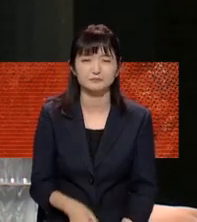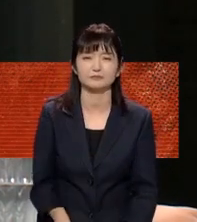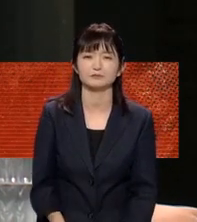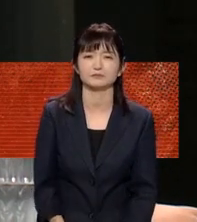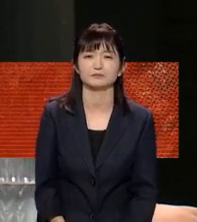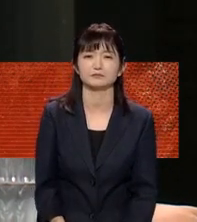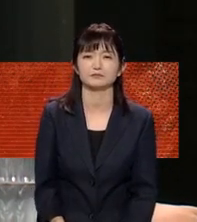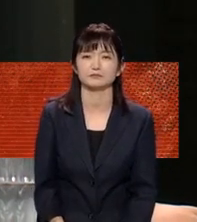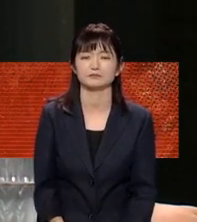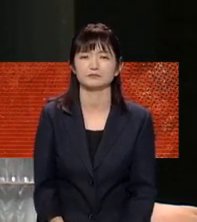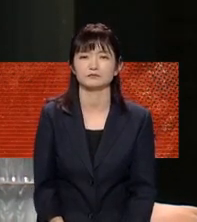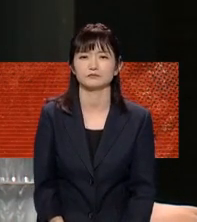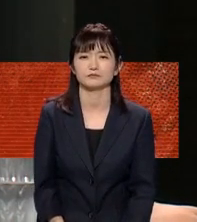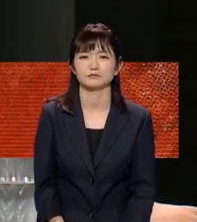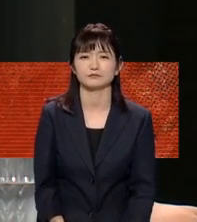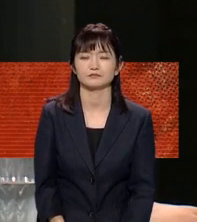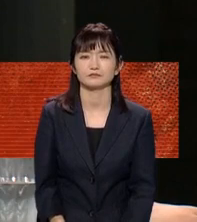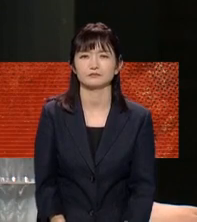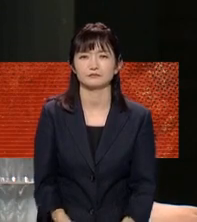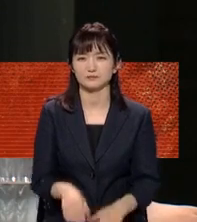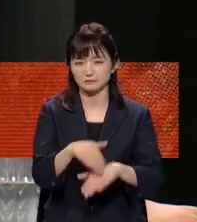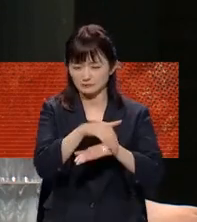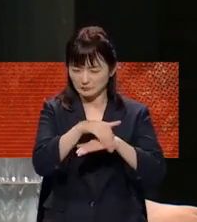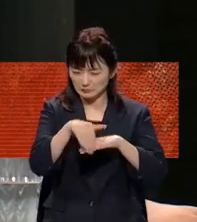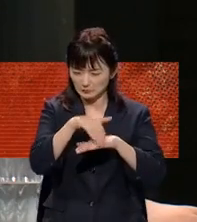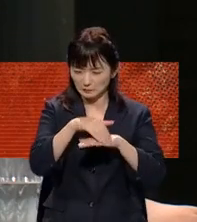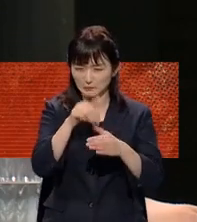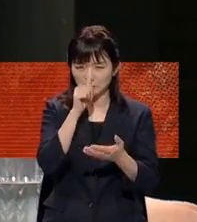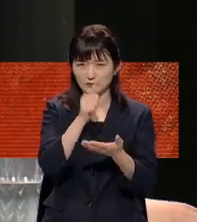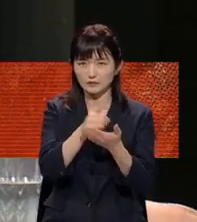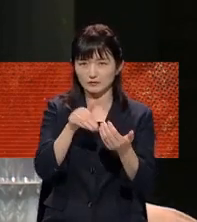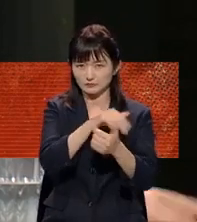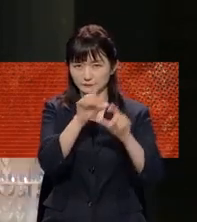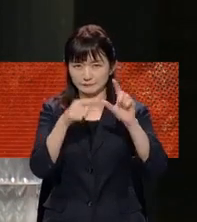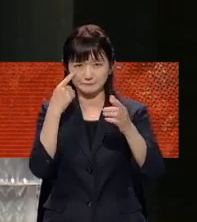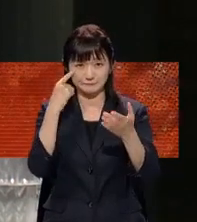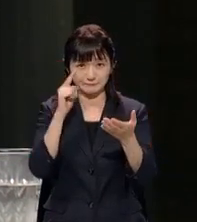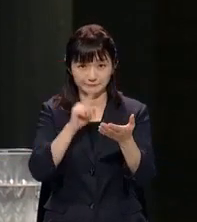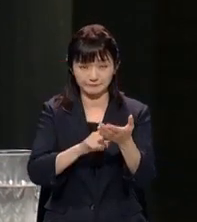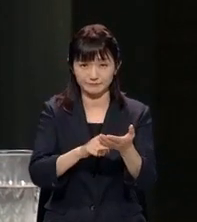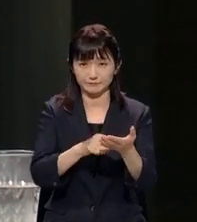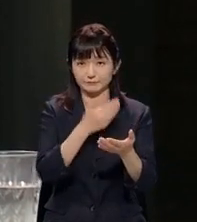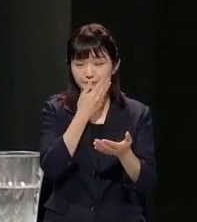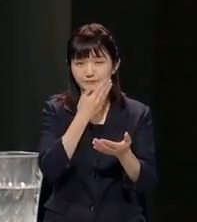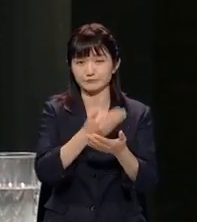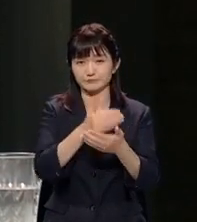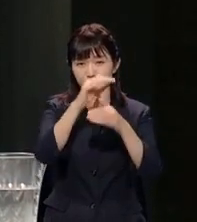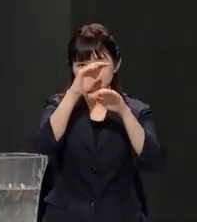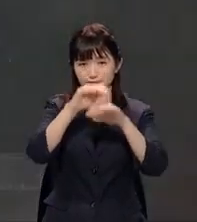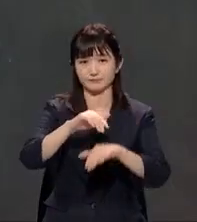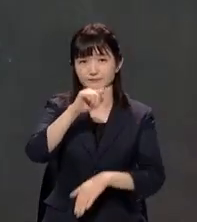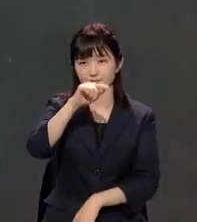했습니다 자 실제로도이 계획 범죄 정황 속속 드러나고 있습니다 체크포인트